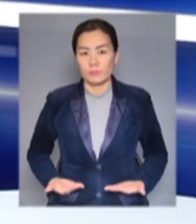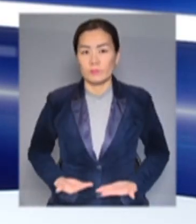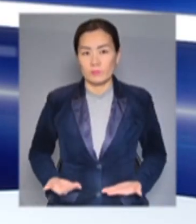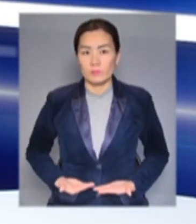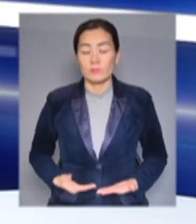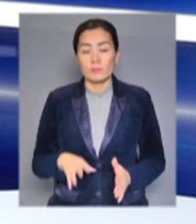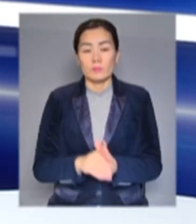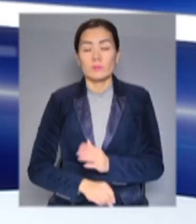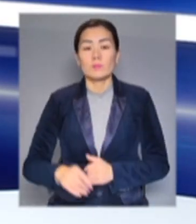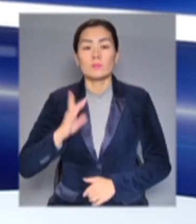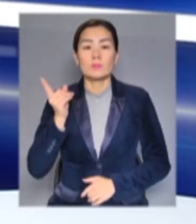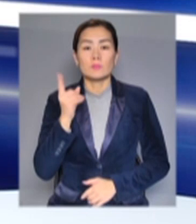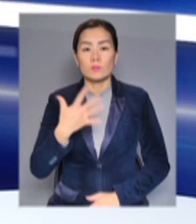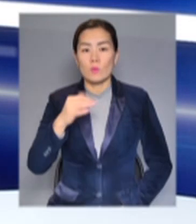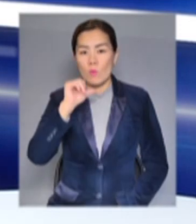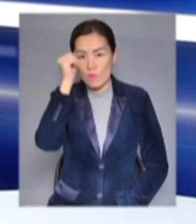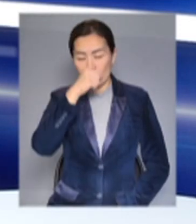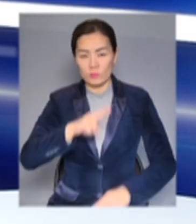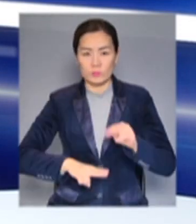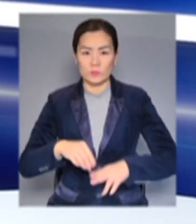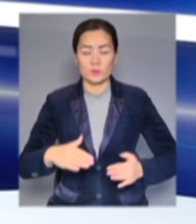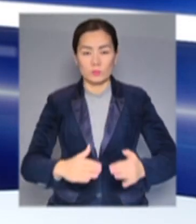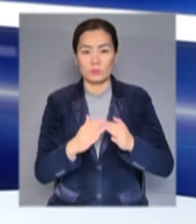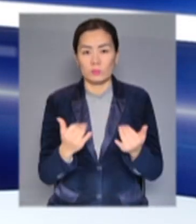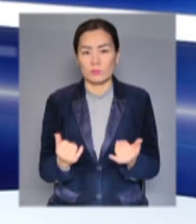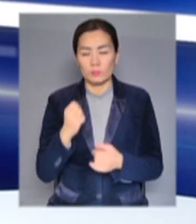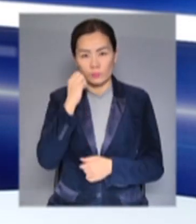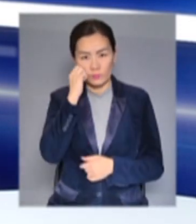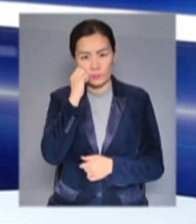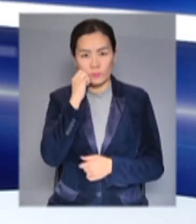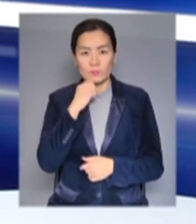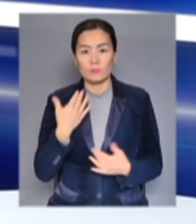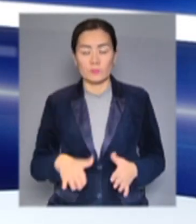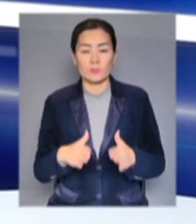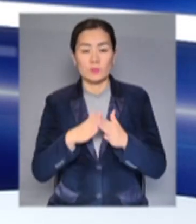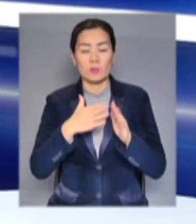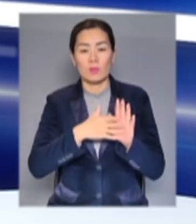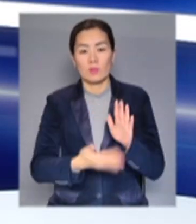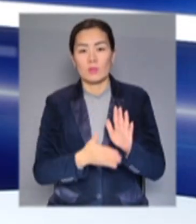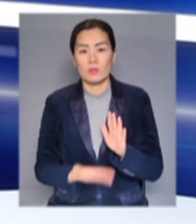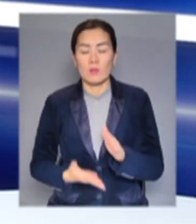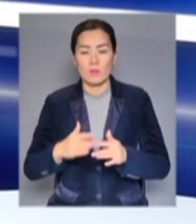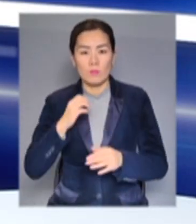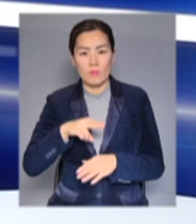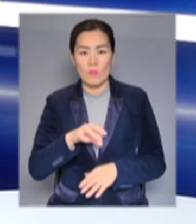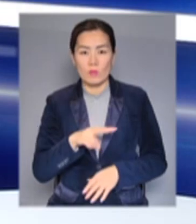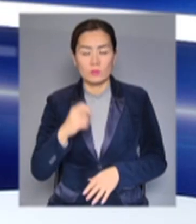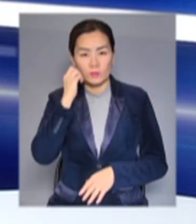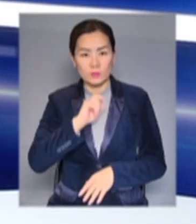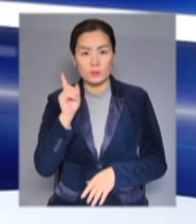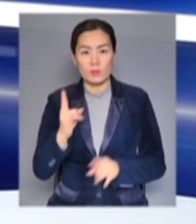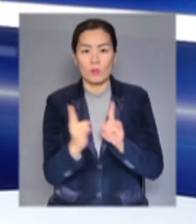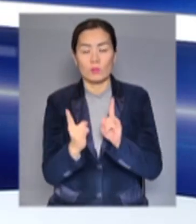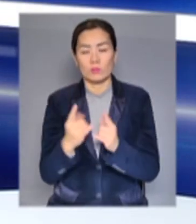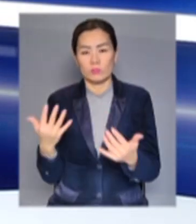отыр. Өйткені өткен ғасырдың 50-ші жылдары салынған баспаналар әбден ескірген. Қабырғалары сөгіліп, едені тозған. Қыста тіпті